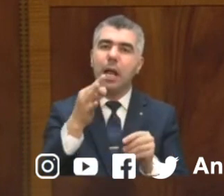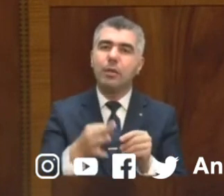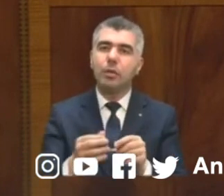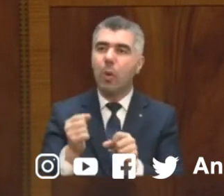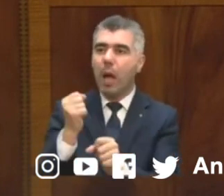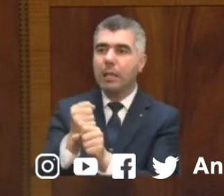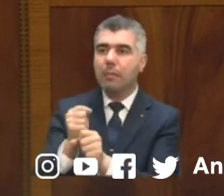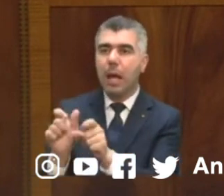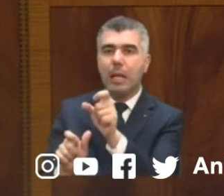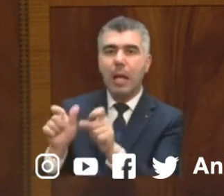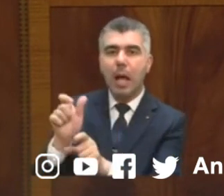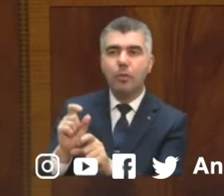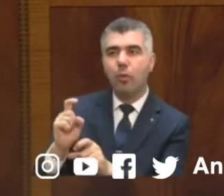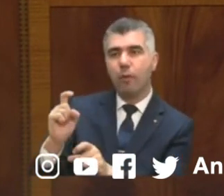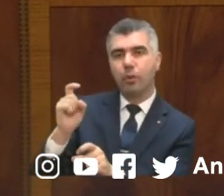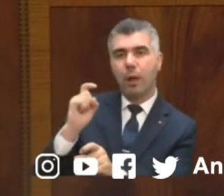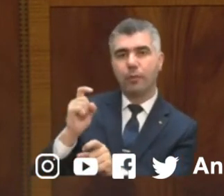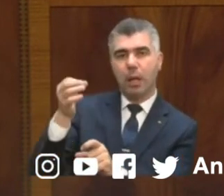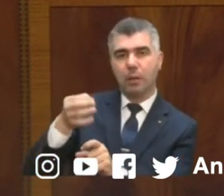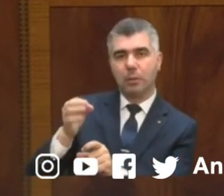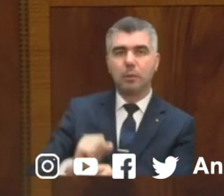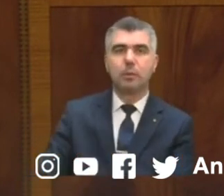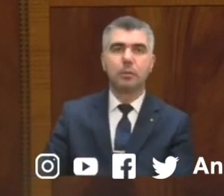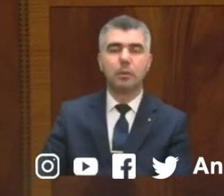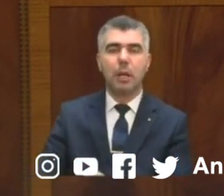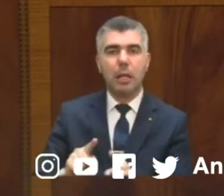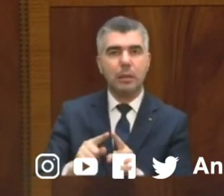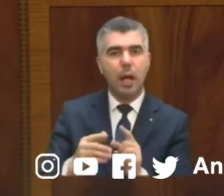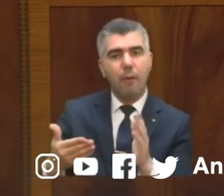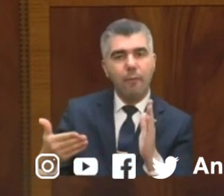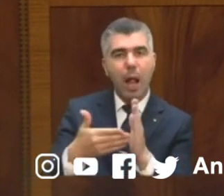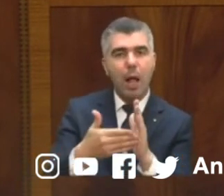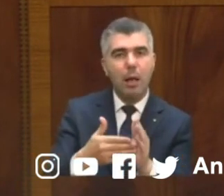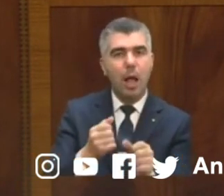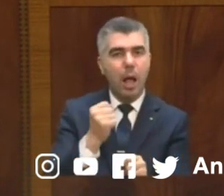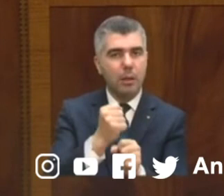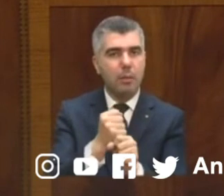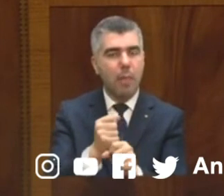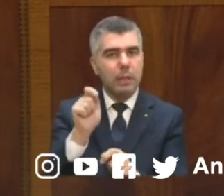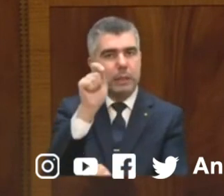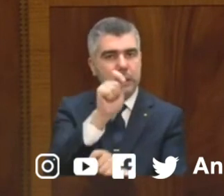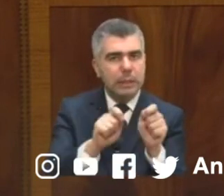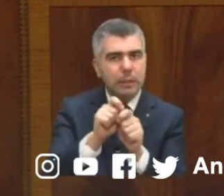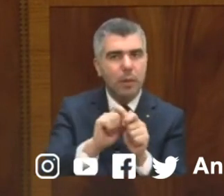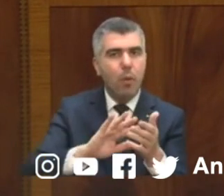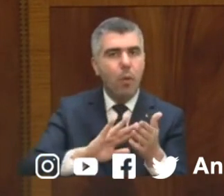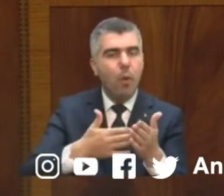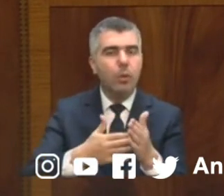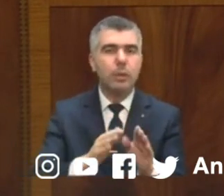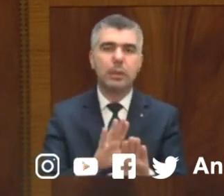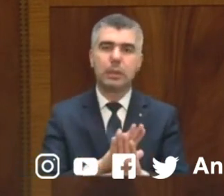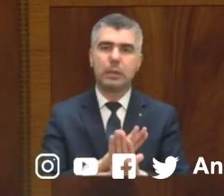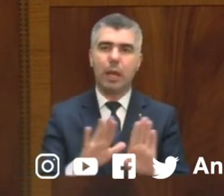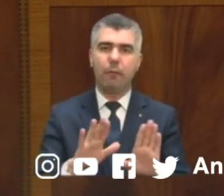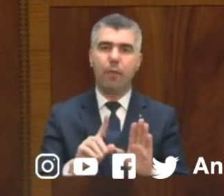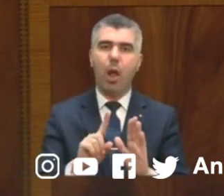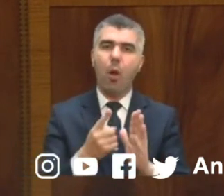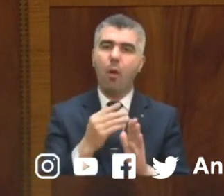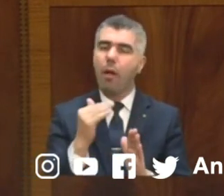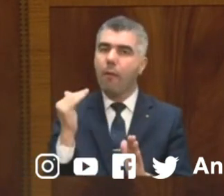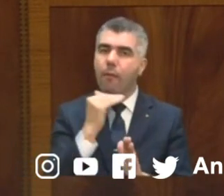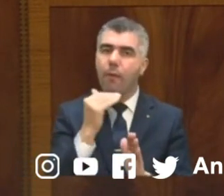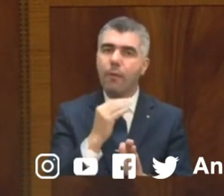الشغل وتحسين دخل الفلاحين. وقد انتهينا من تهيئ كل تفاصيل صفقات برنامج المرحلة